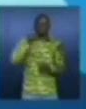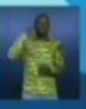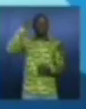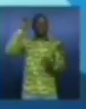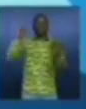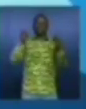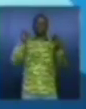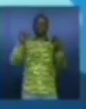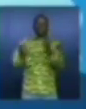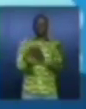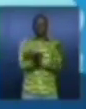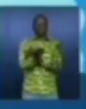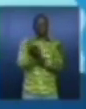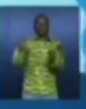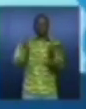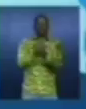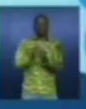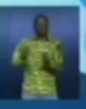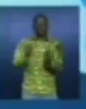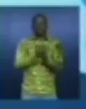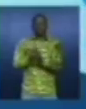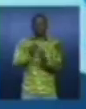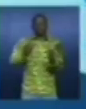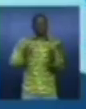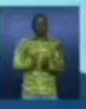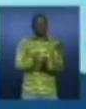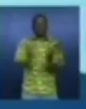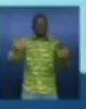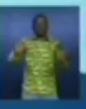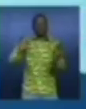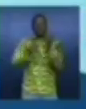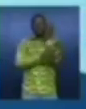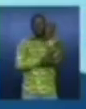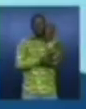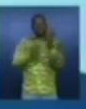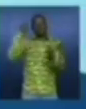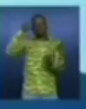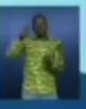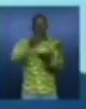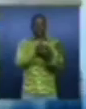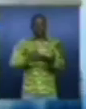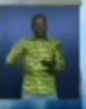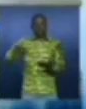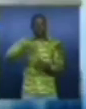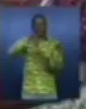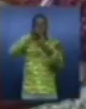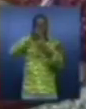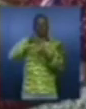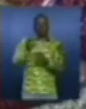matinée s'enchaîne avec l'Assemblée générale de la section Kadiogo du parti majoritaire dans l'après-midi. Maxime Zongo.